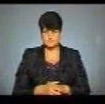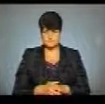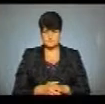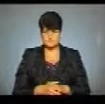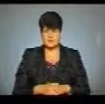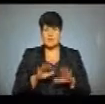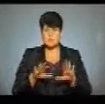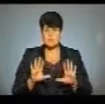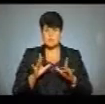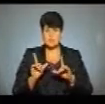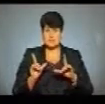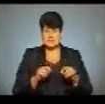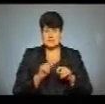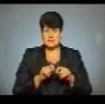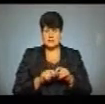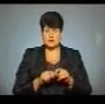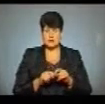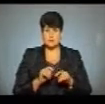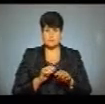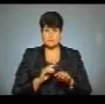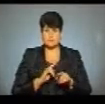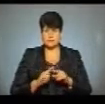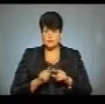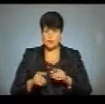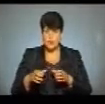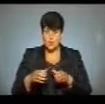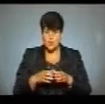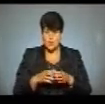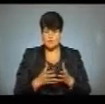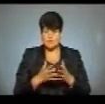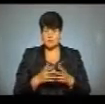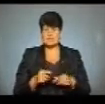На місце події виїжджала слідчо-оперативна група. Як встановили правоохоронці,